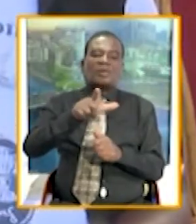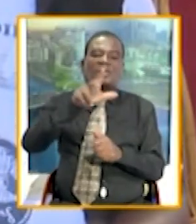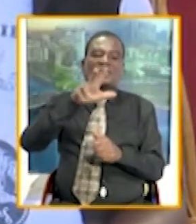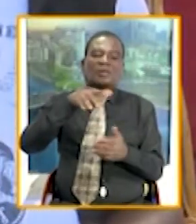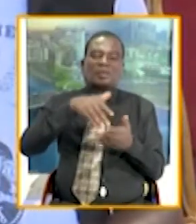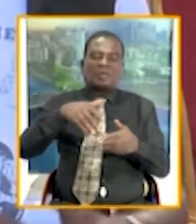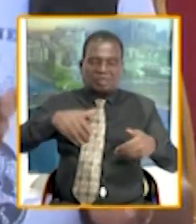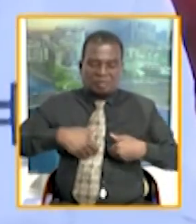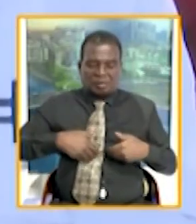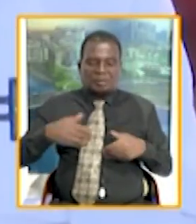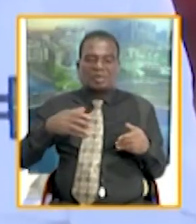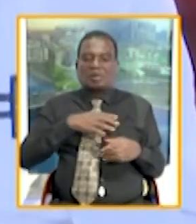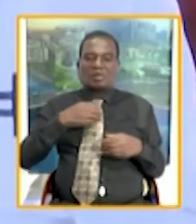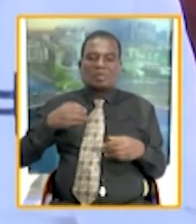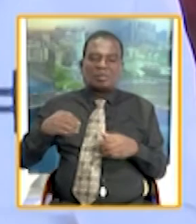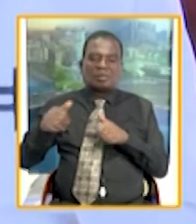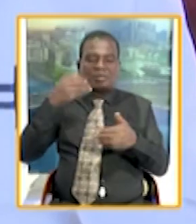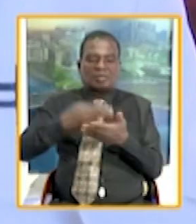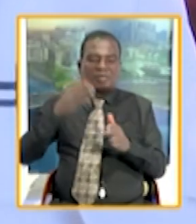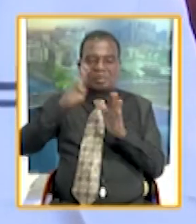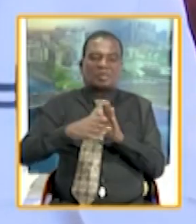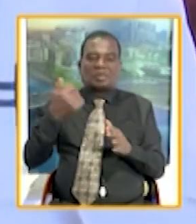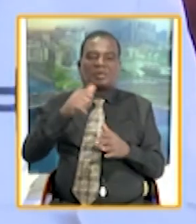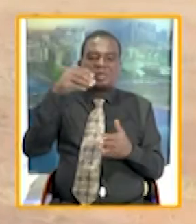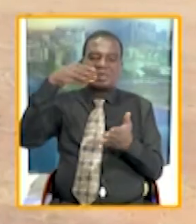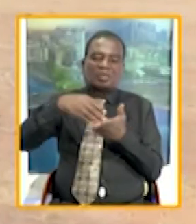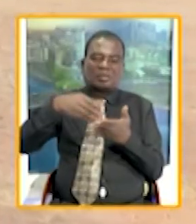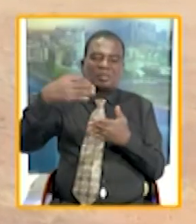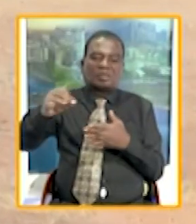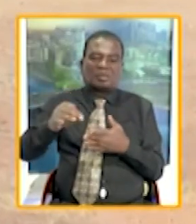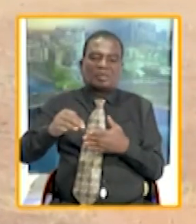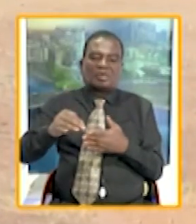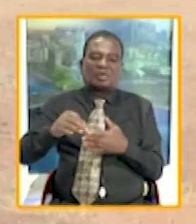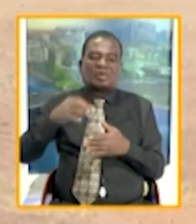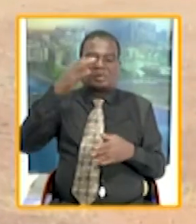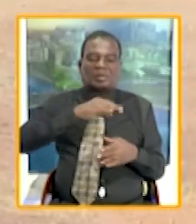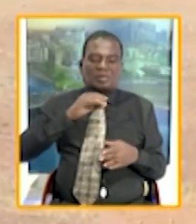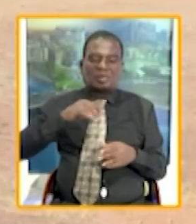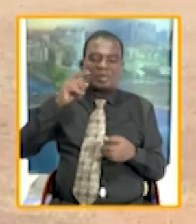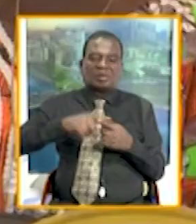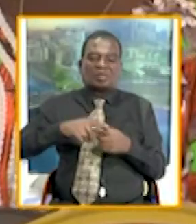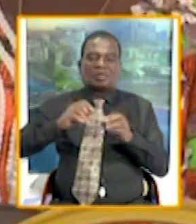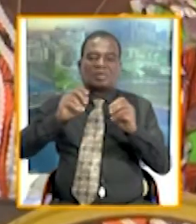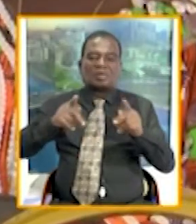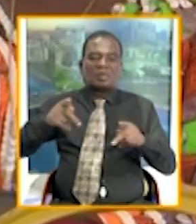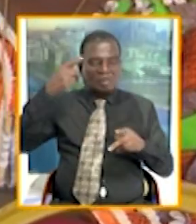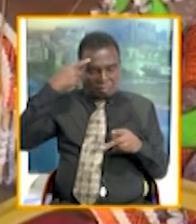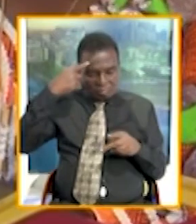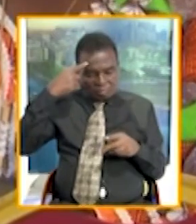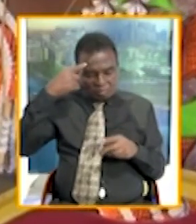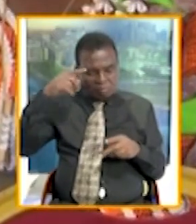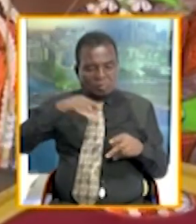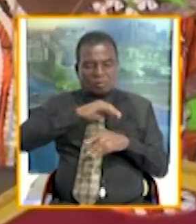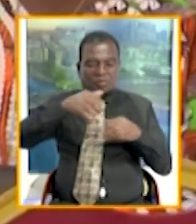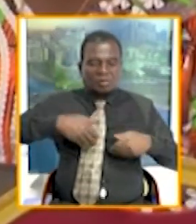l'opération Agir pour les jeunes pour un financement de 10 milliards de francs CFA. Sont éligibles à l'opération Agir pour les jeunes, tout